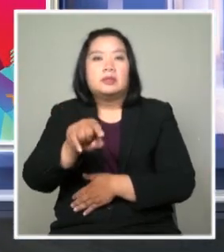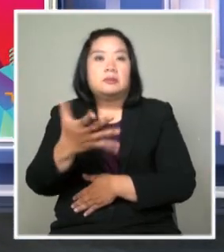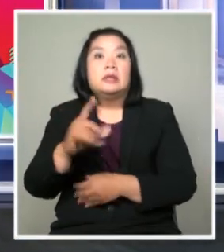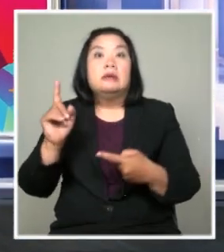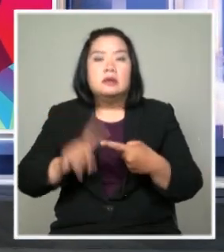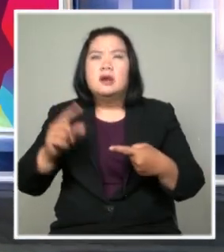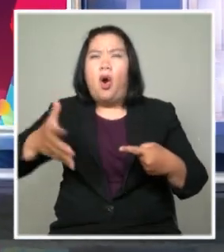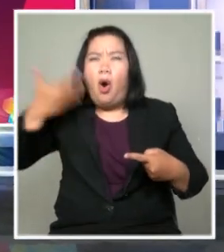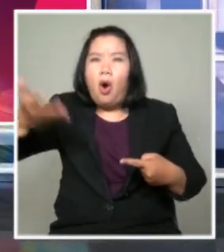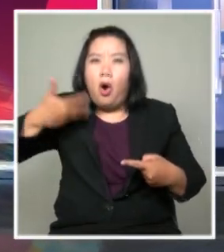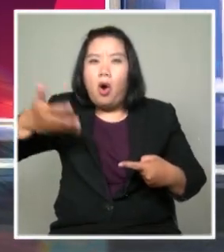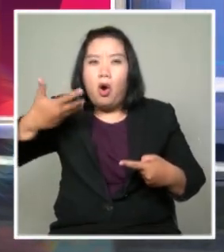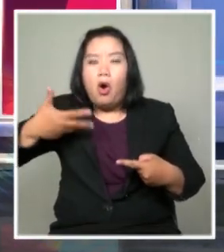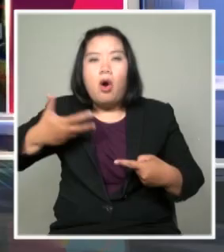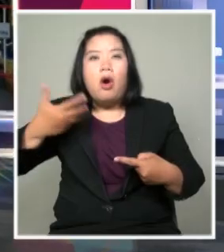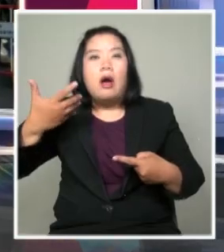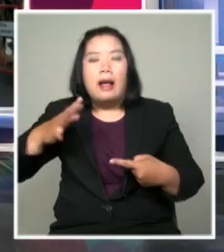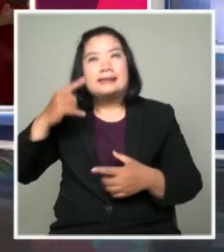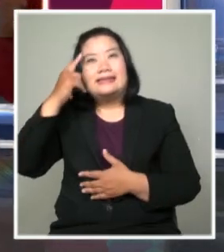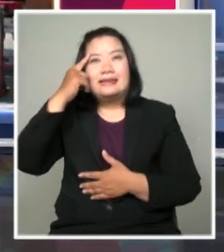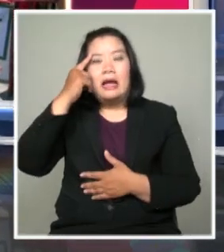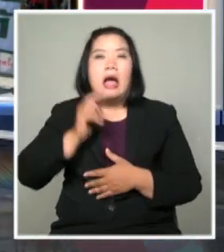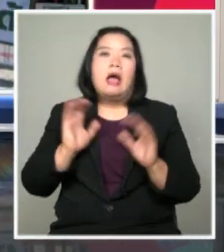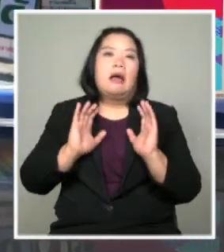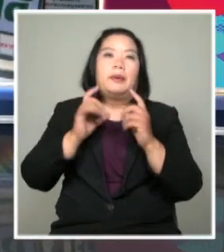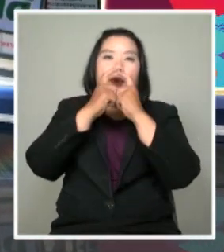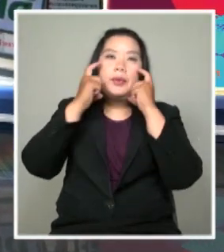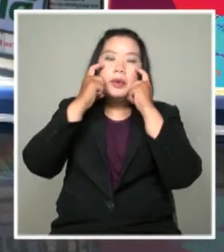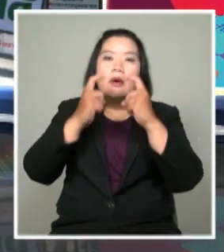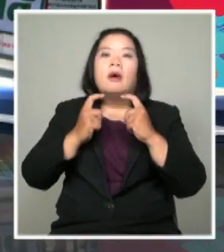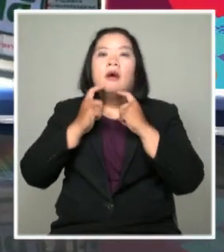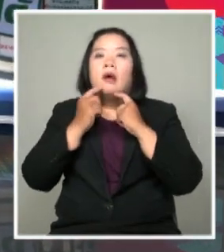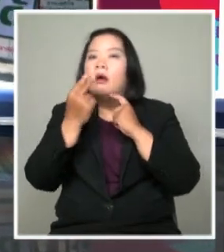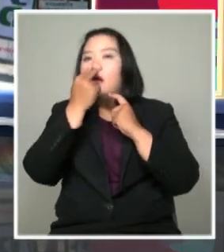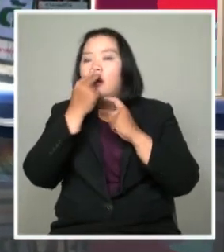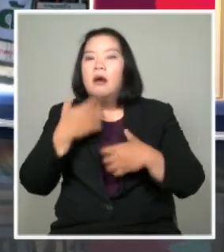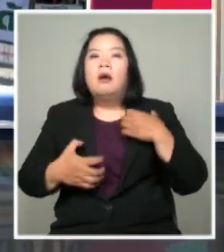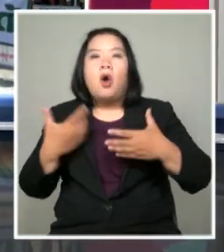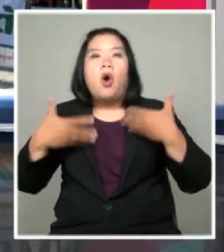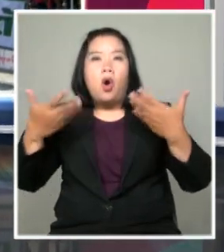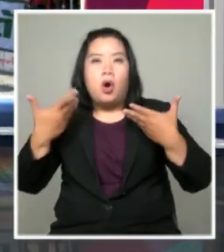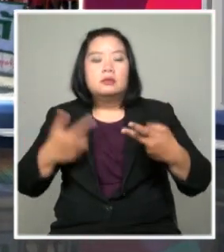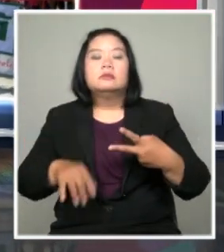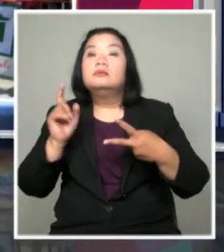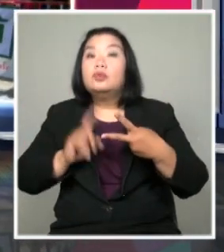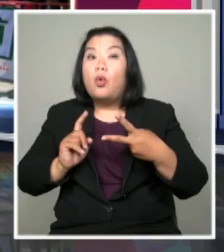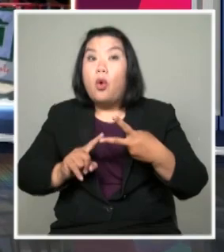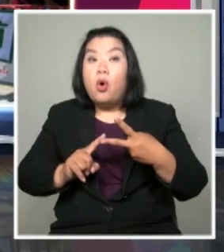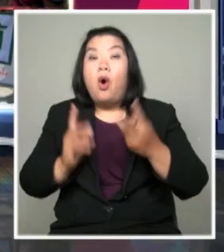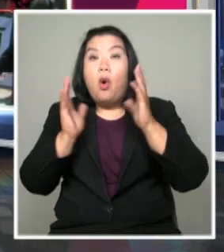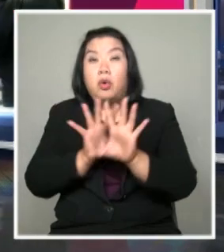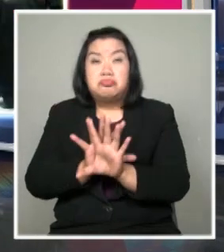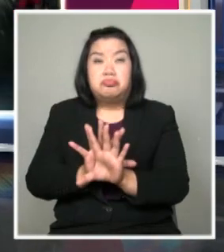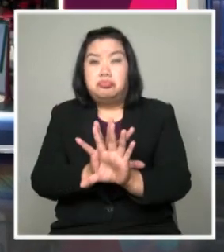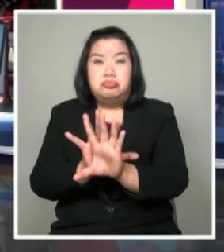ที่ร้อนทําให้บางส่วนนะครับก็เลือกที่จะไม่สวมใส่หน้ากากตลอดเวลาที่เดินในพื้นที่แห่งนี้และ2การที่มีคนจํานวนมาก